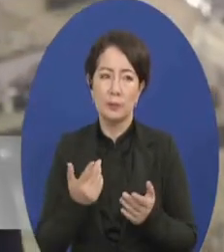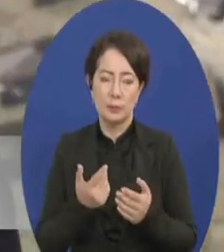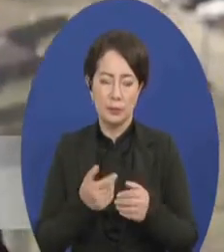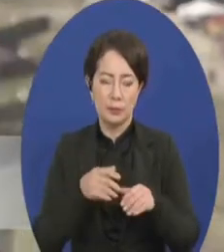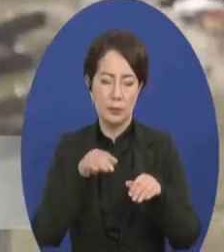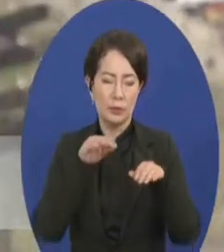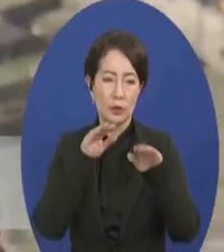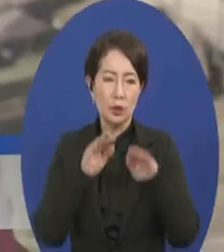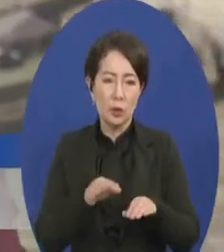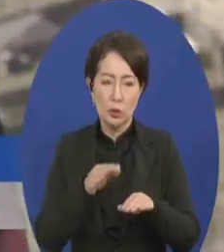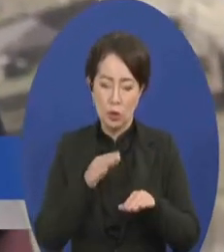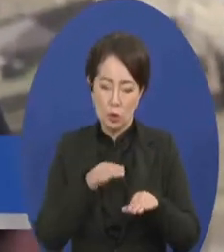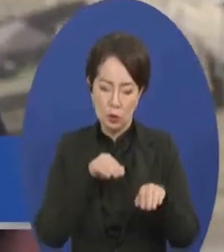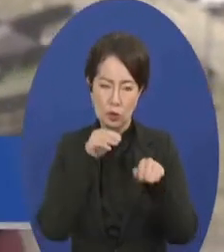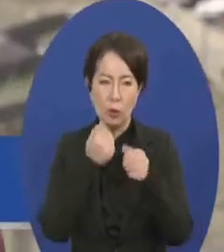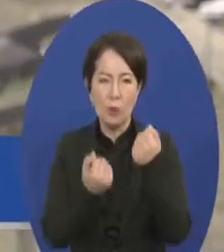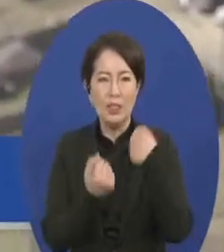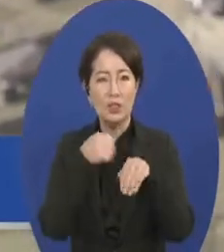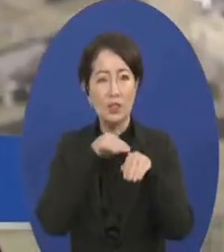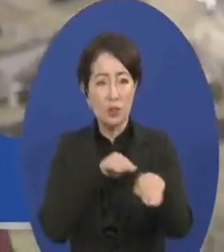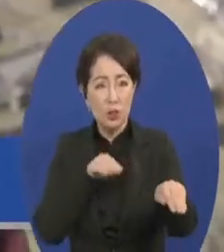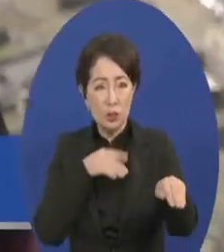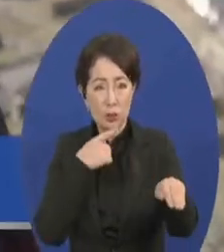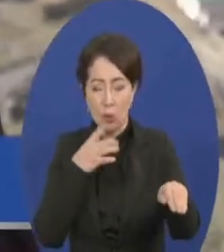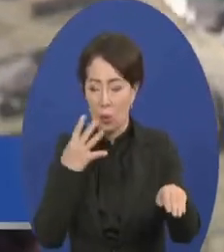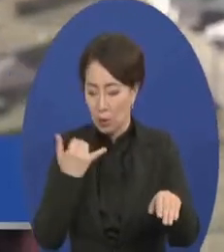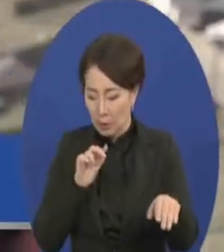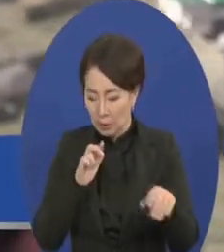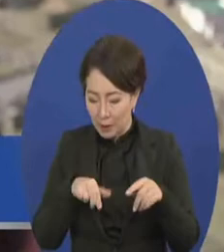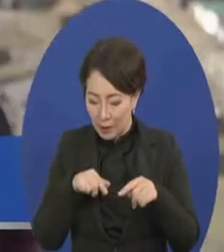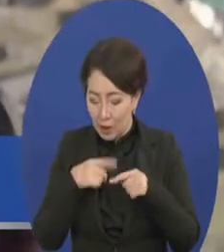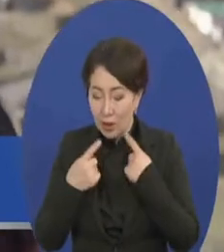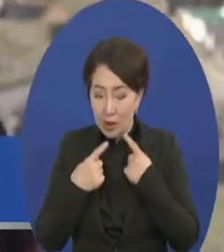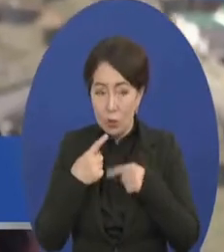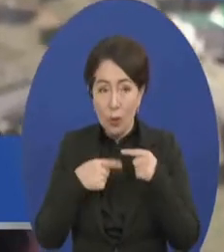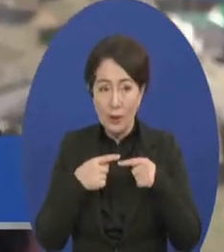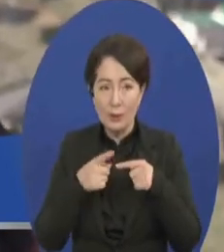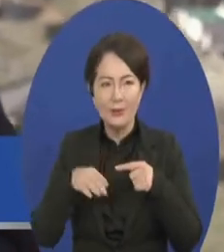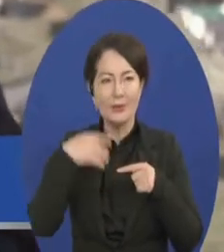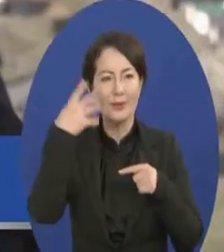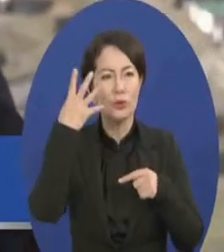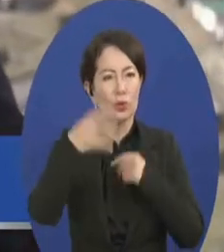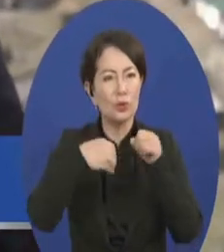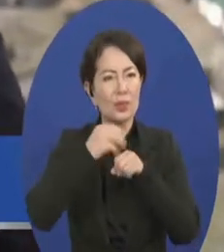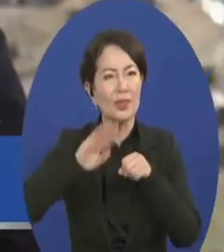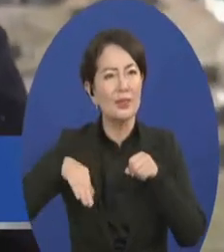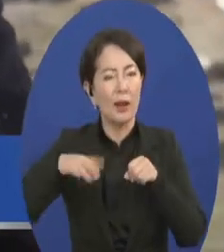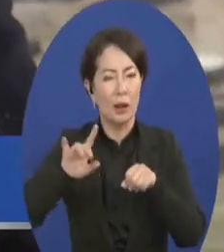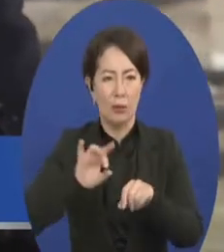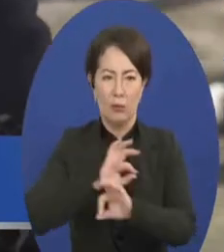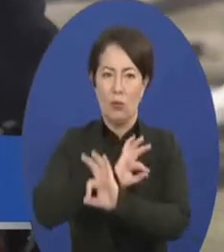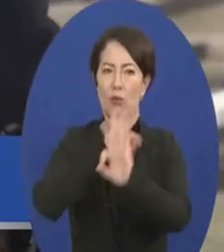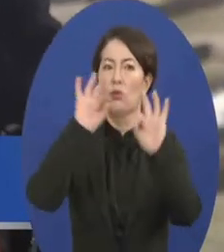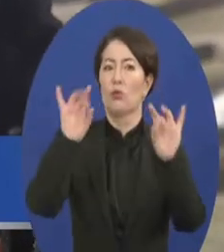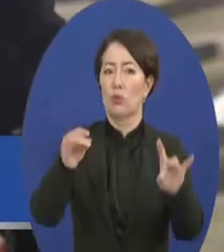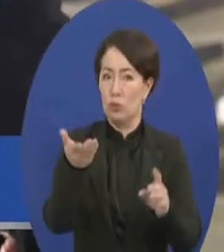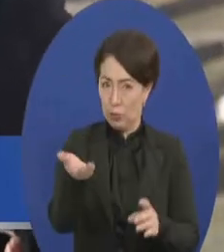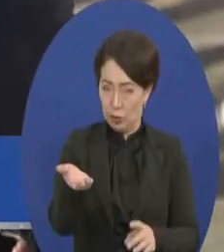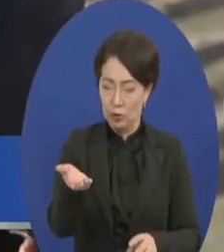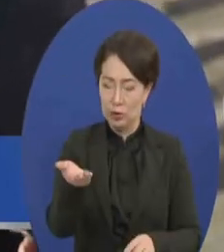зогсоод ярьж байгаа Улаанбаатар дахиад 4 жилийн дараа зогсоод улаан ярьж байгаа Улаанбаатар хоёр бол тэнгэр гадар шиг өөр алан.